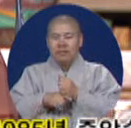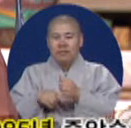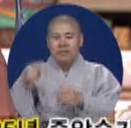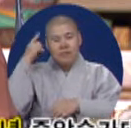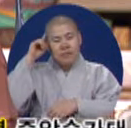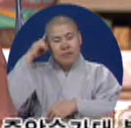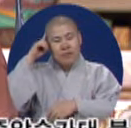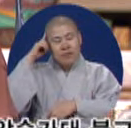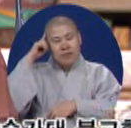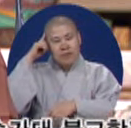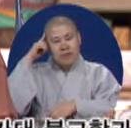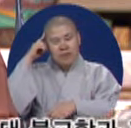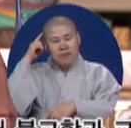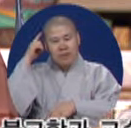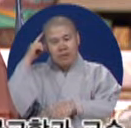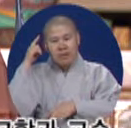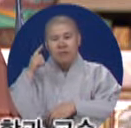정신을